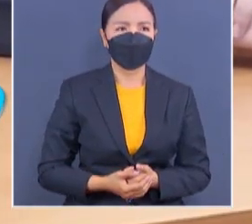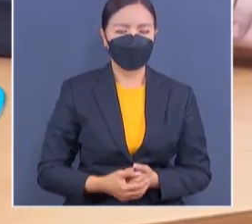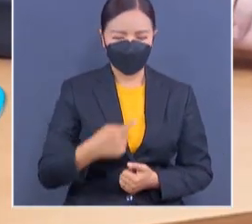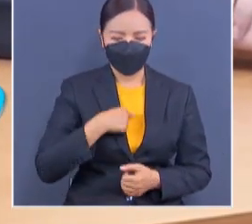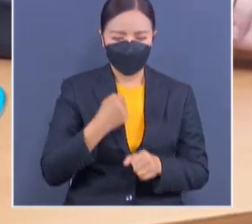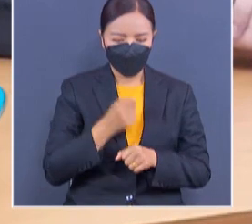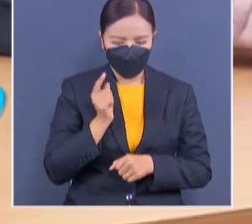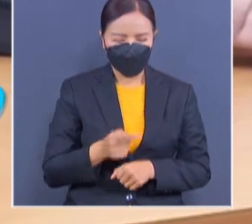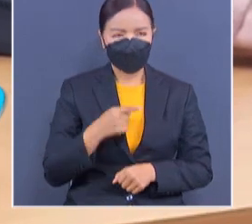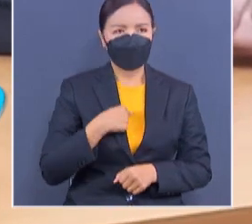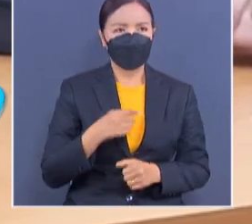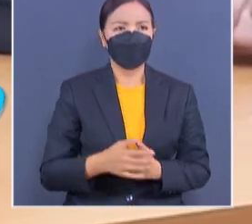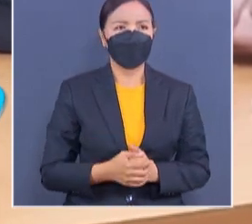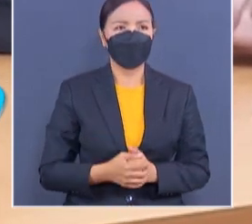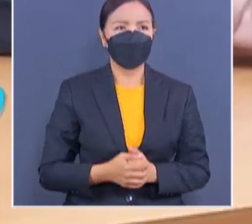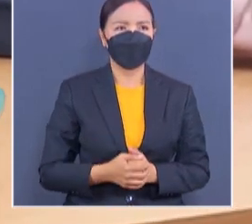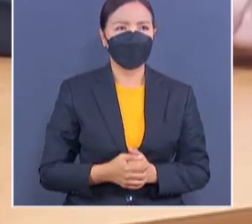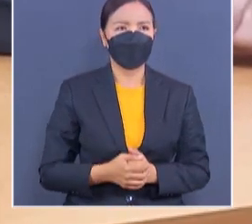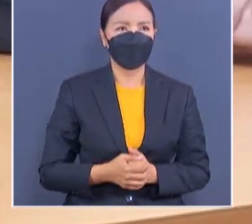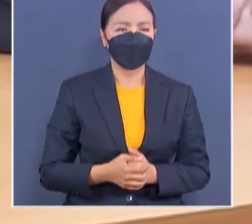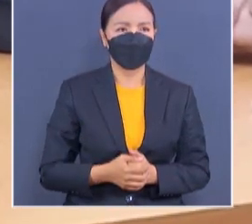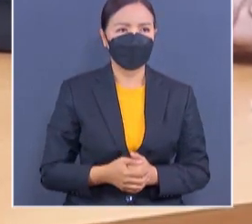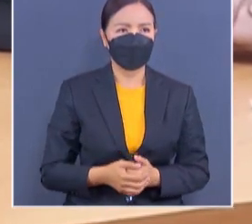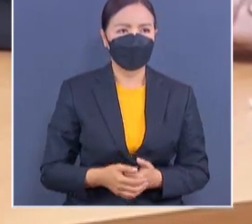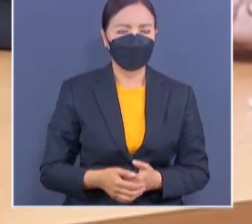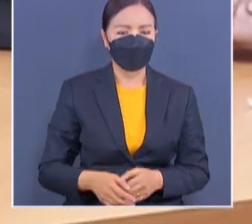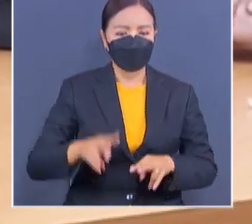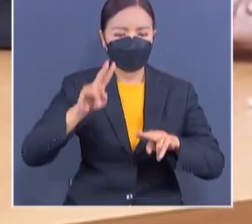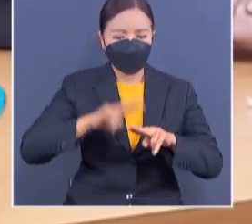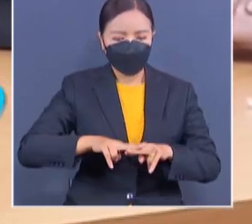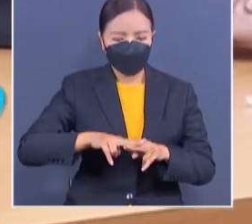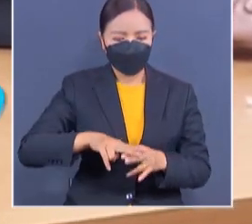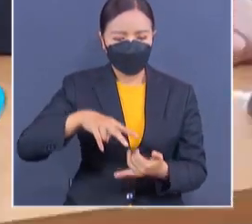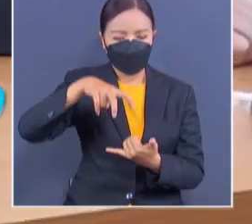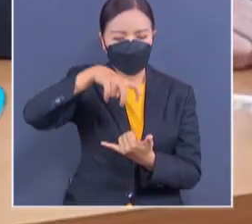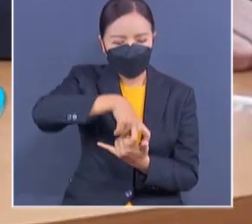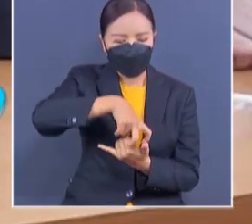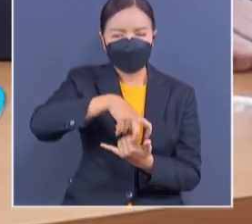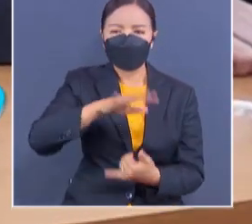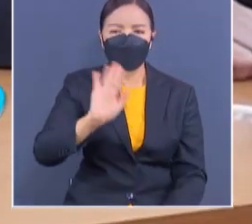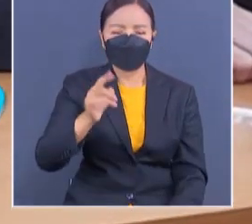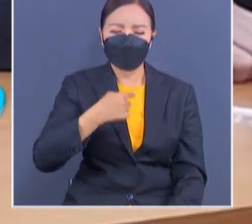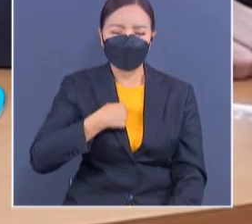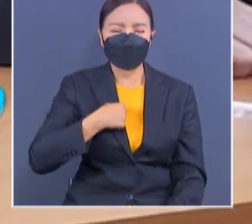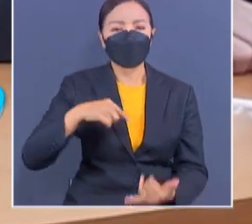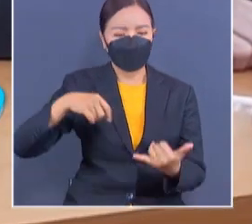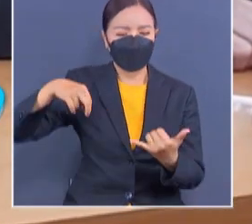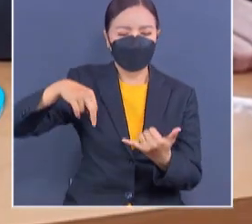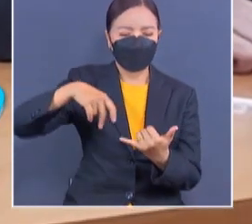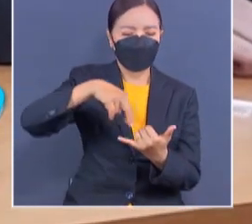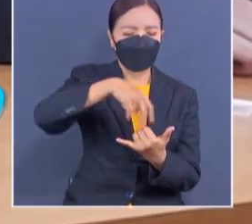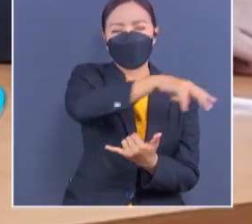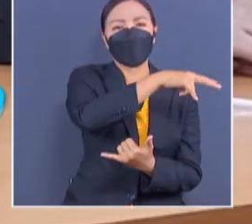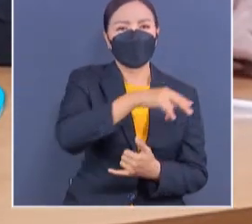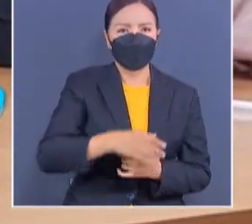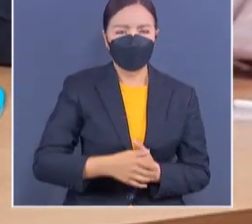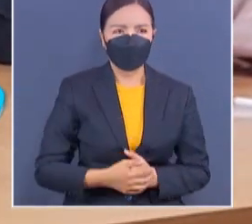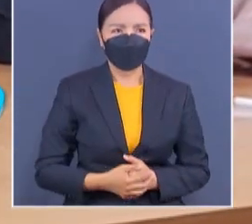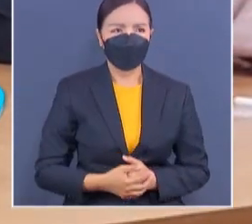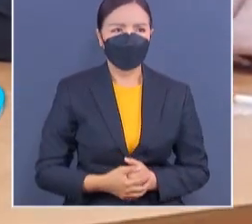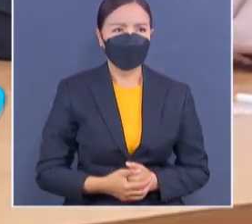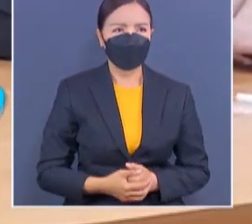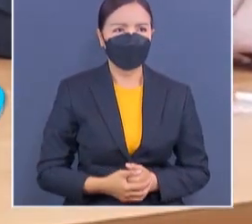จริงแล้วตอนขี่ก็คือไม่ได้นั่งขี่ปอกปากหรืออะไรเลย ต้องบอกคุณผู้ชมแบบนี้นะคะเมื่อวานนี้เนี่ยที่ฝั่งของอดีตลูกน้องเนี่ยเขามาแจ้งความกับเจ้